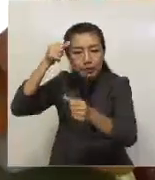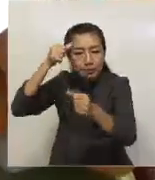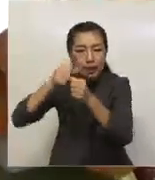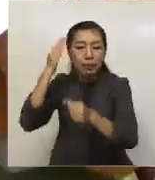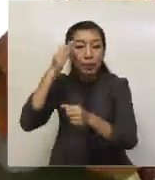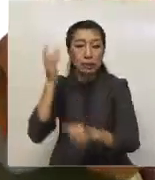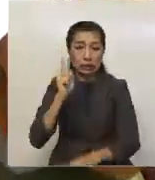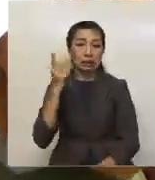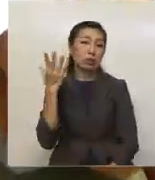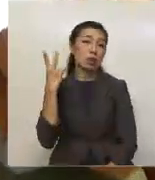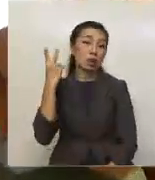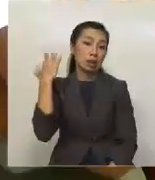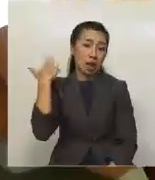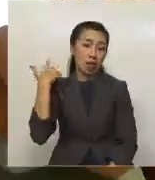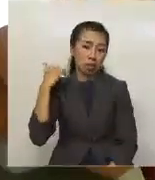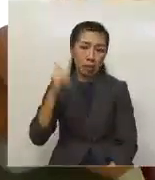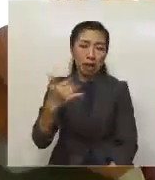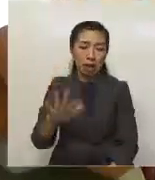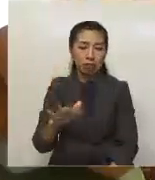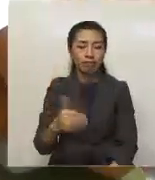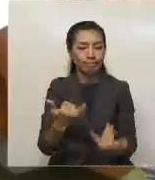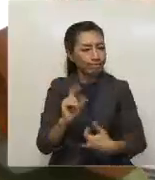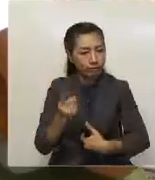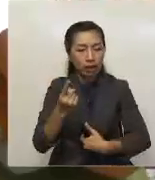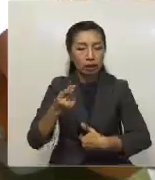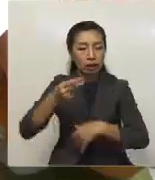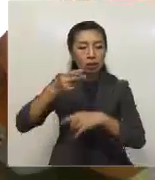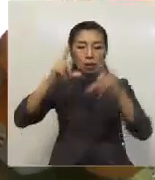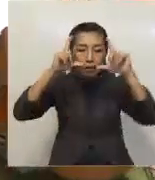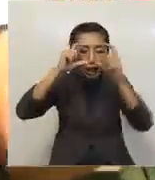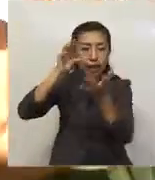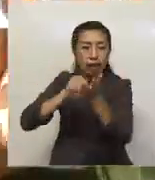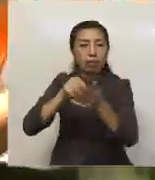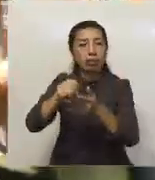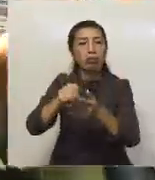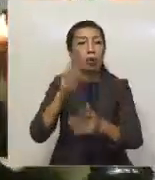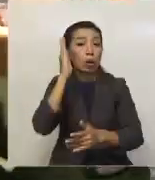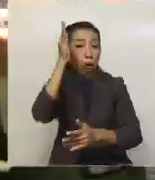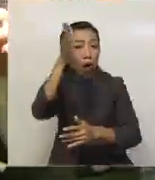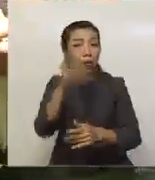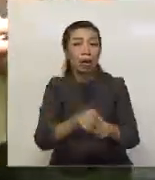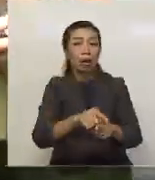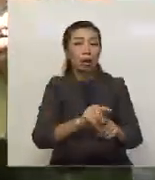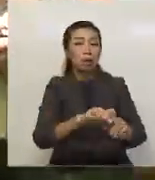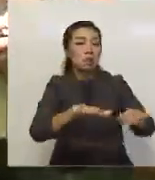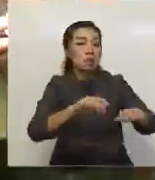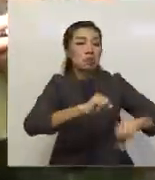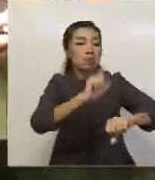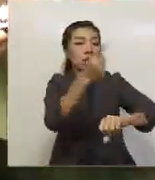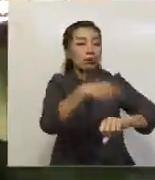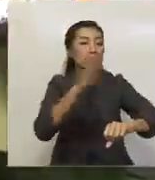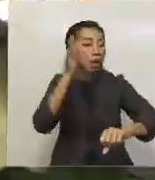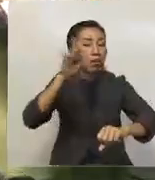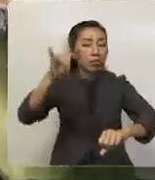แล้วก็มาแล้วครั้งนึงนะครับอยากจะเก็บบรรยากาศเอาไว้เป็นความทรงจำเด็กรุ่นต่อไปก็จะไม่มีโอกาสได้เห็นแบบนี้อีก